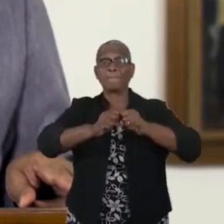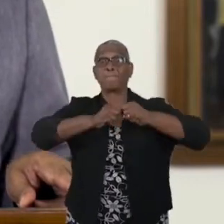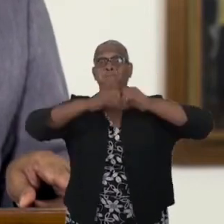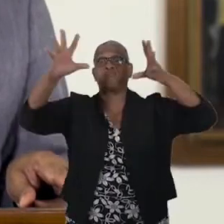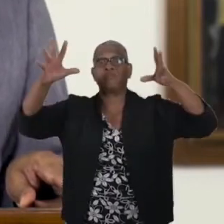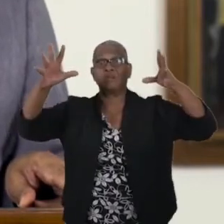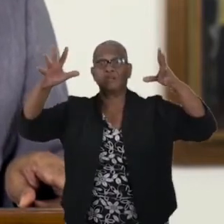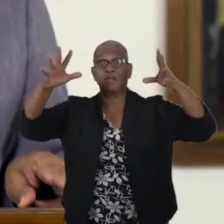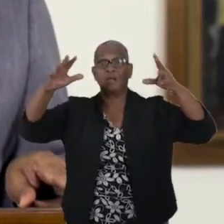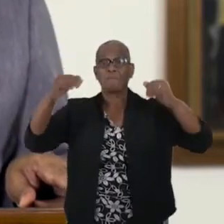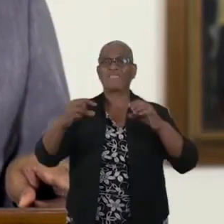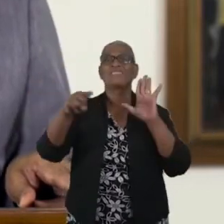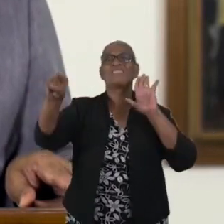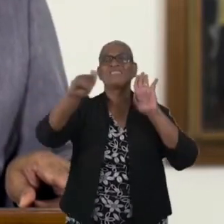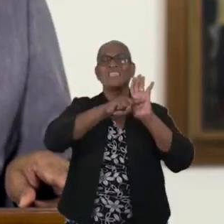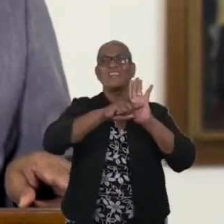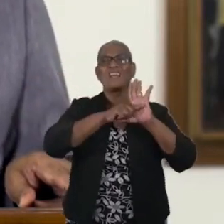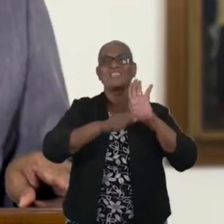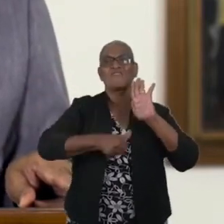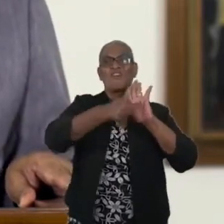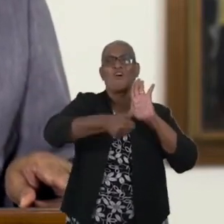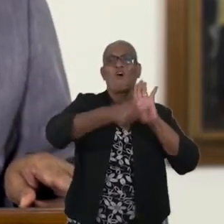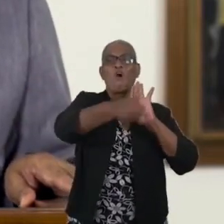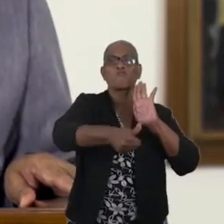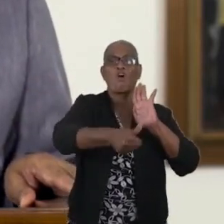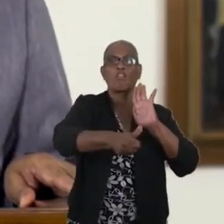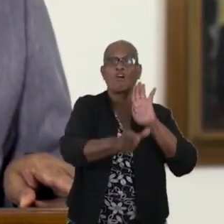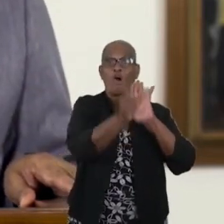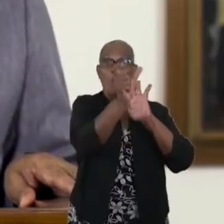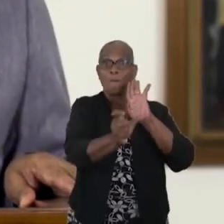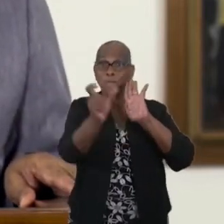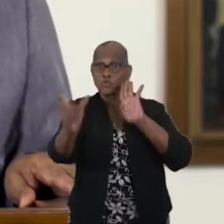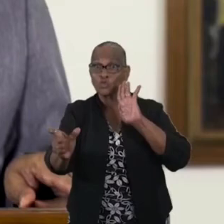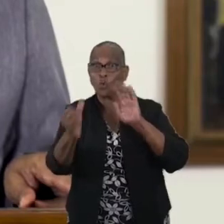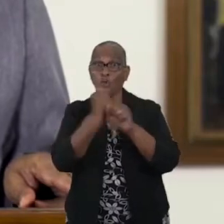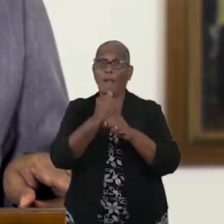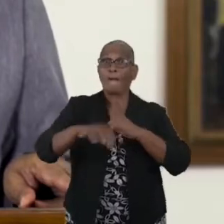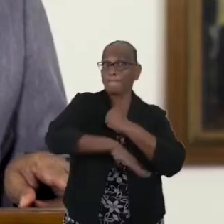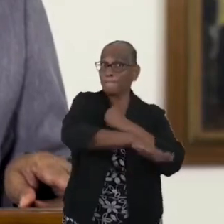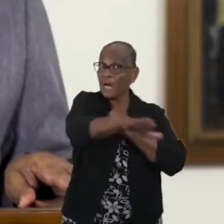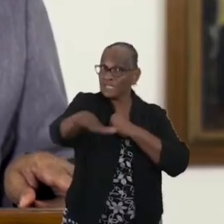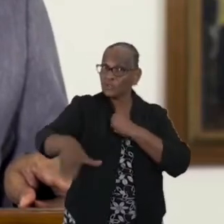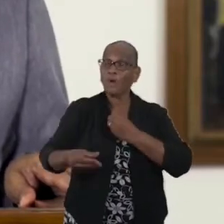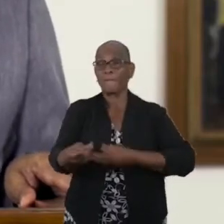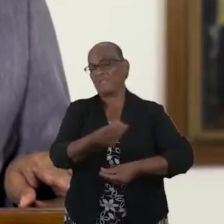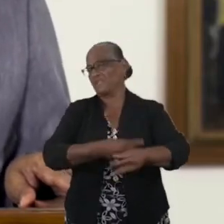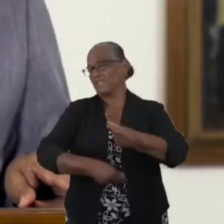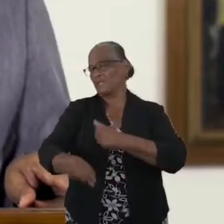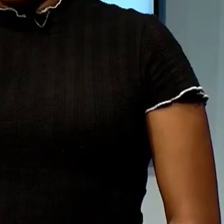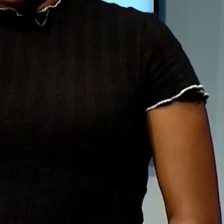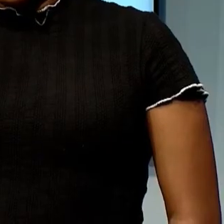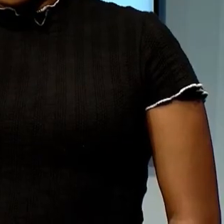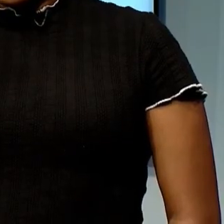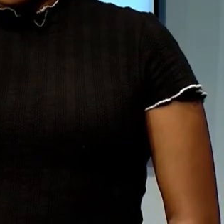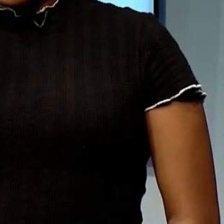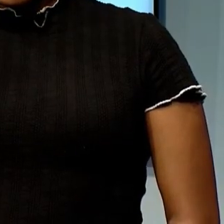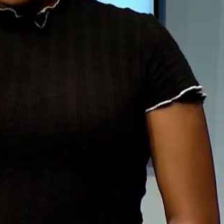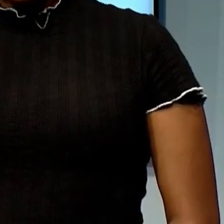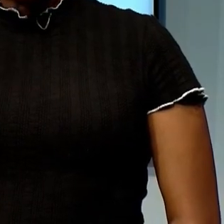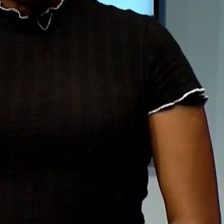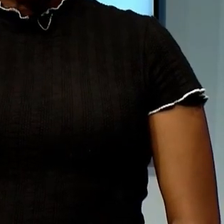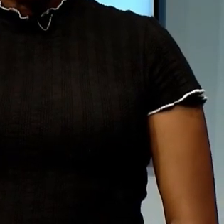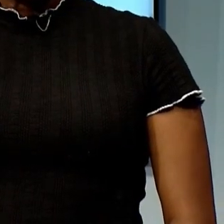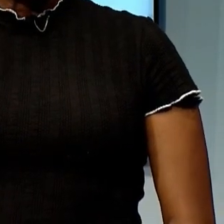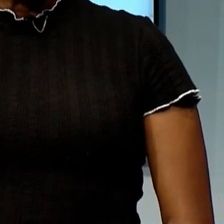land met negatieve gevolgen op het persoonlijke, maatschappelijke en het economische vlak. Dat was